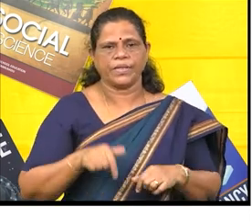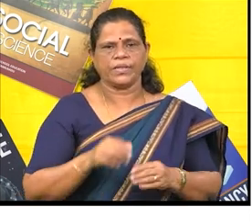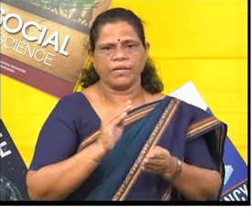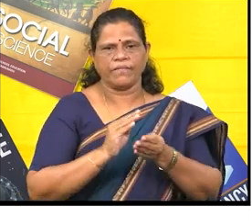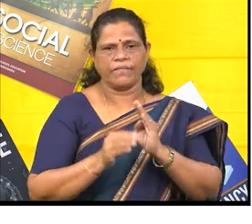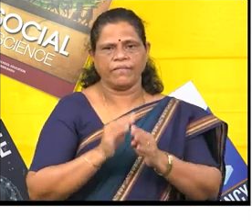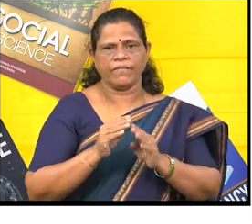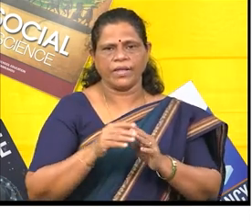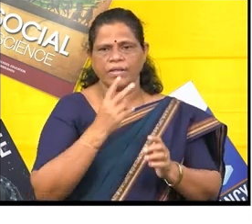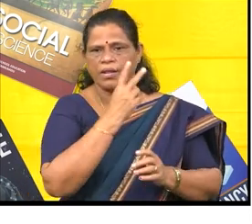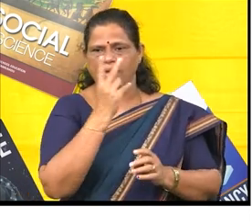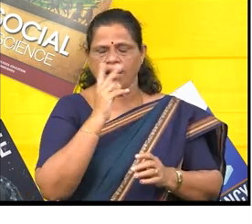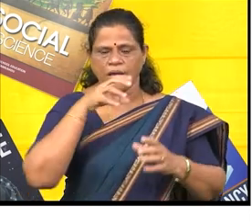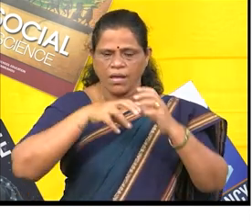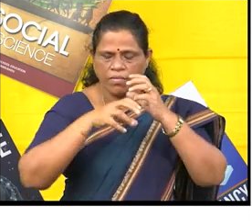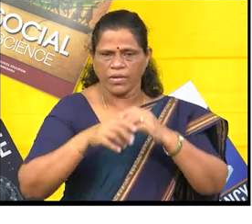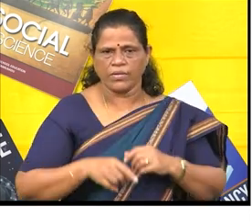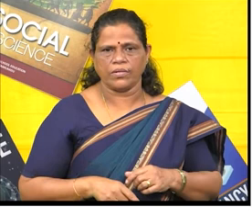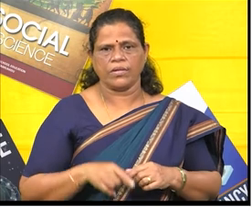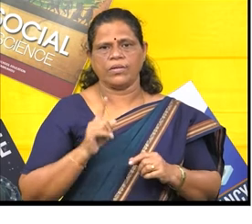வந்து வேதியியல் ஆய்வாளர்களுடைய ஒரு